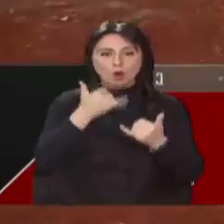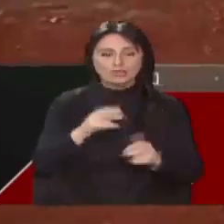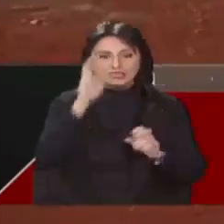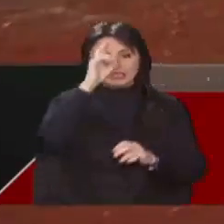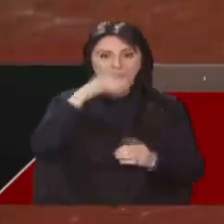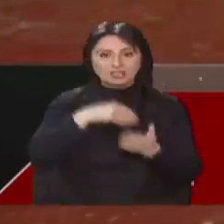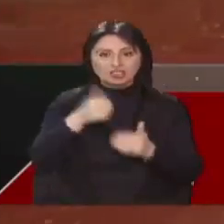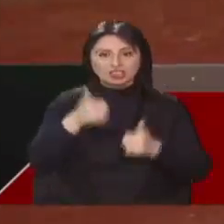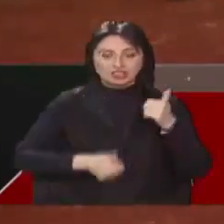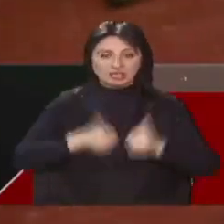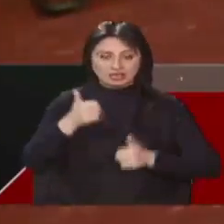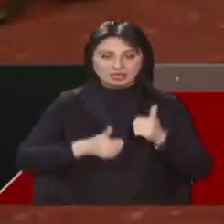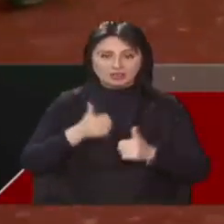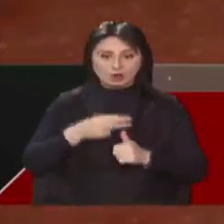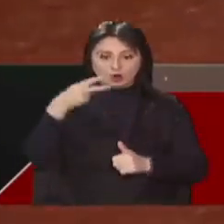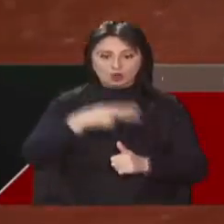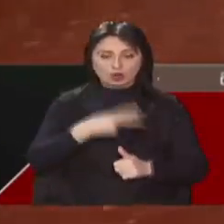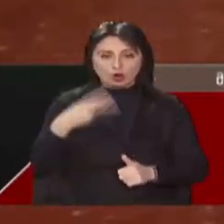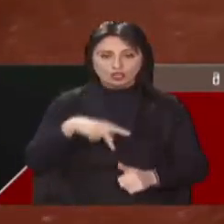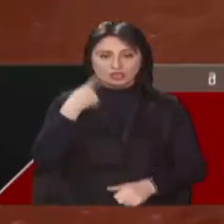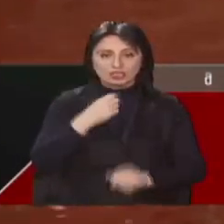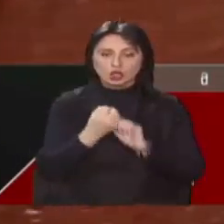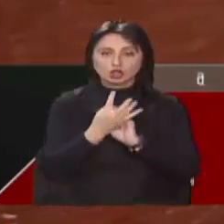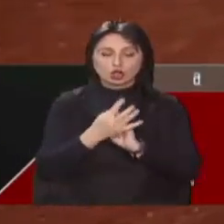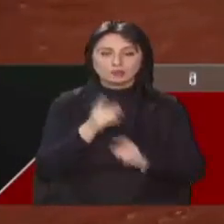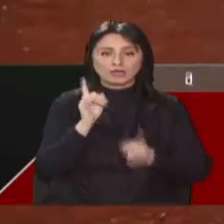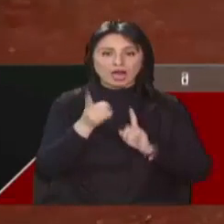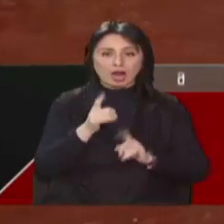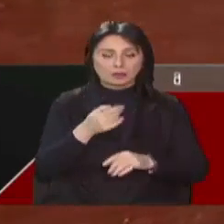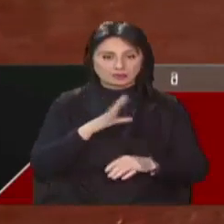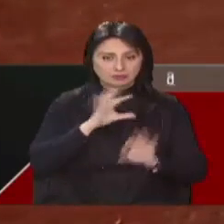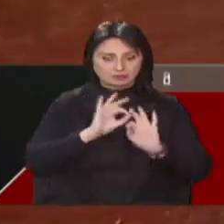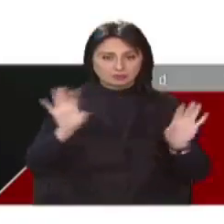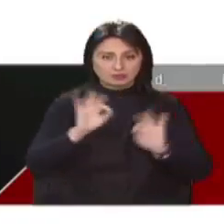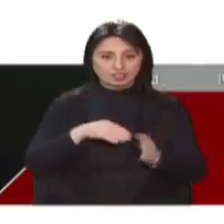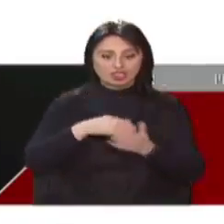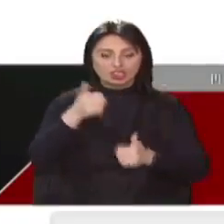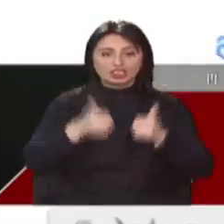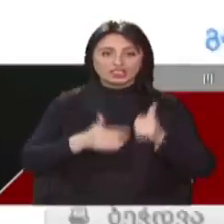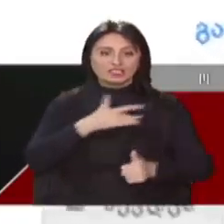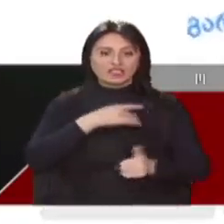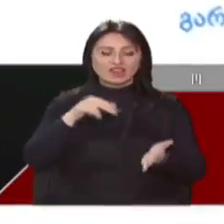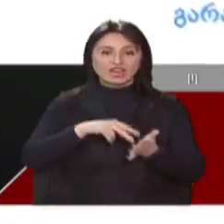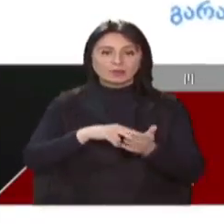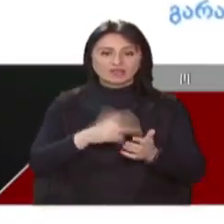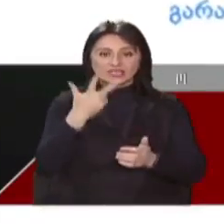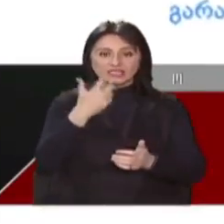sakhamtsipo shesqidvaze tenderi 2020 tslis 14 aprils gamotskhada. Shesqidvis savaraudo